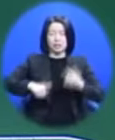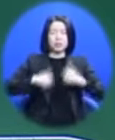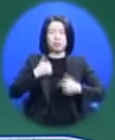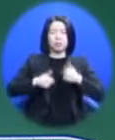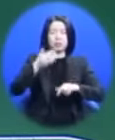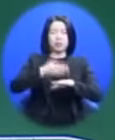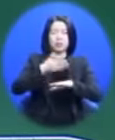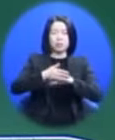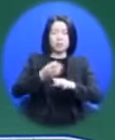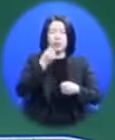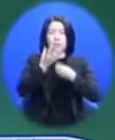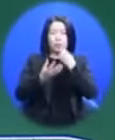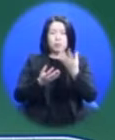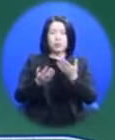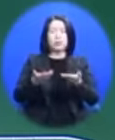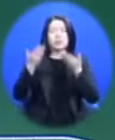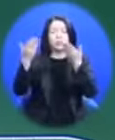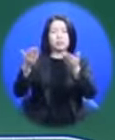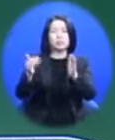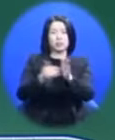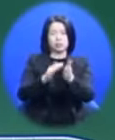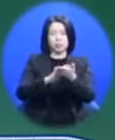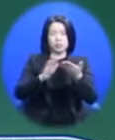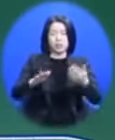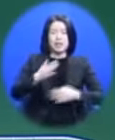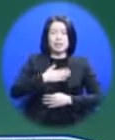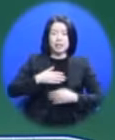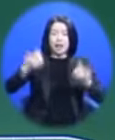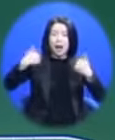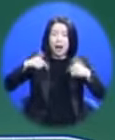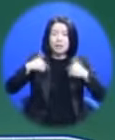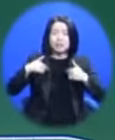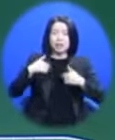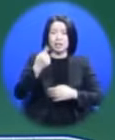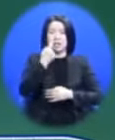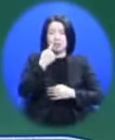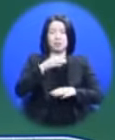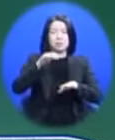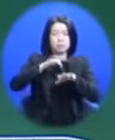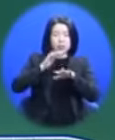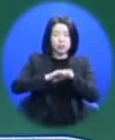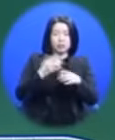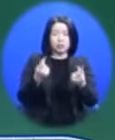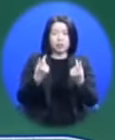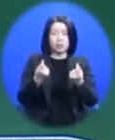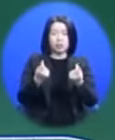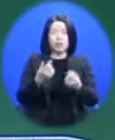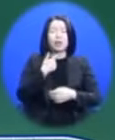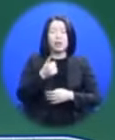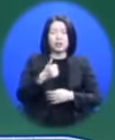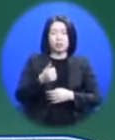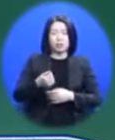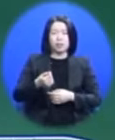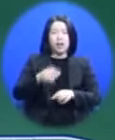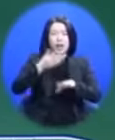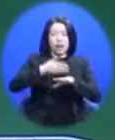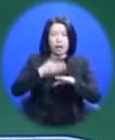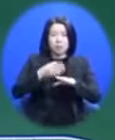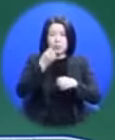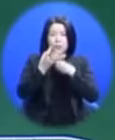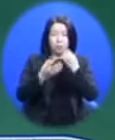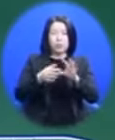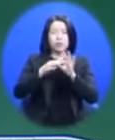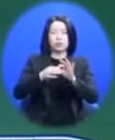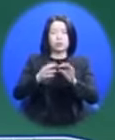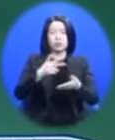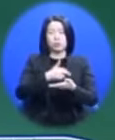주님께 올려드렸습니다. 제가 항상 입버릇처럼 했던 감사의 고백을 통해서 주님은